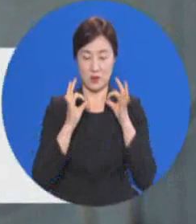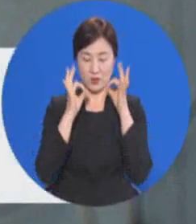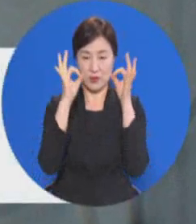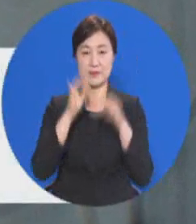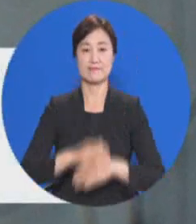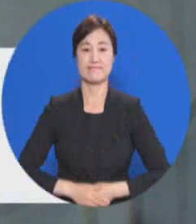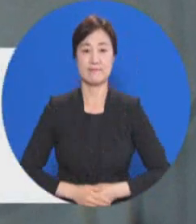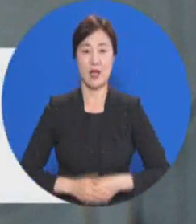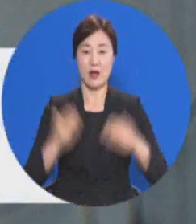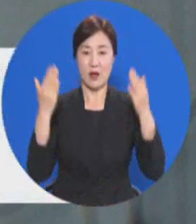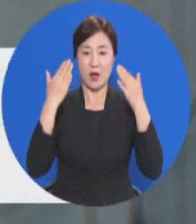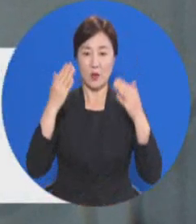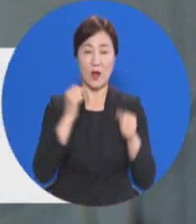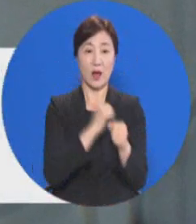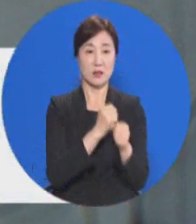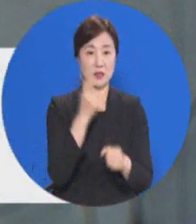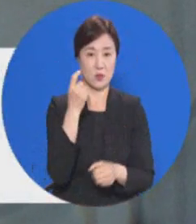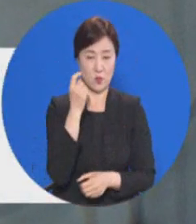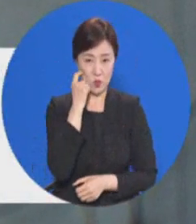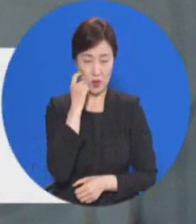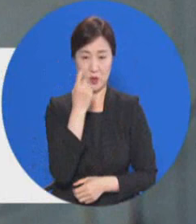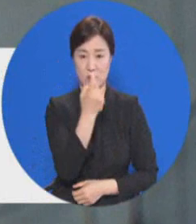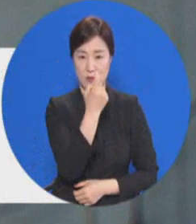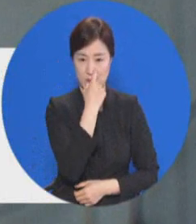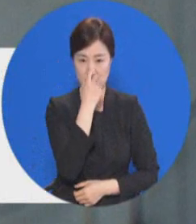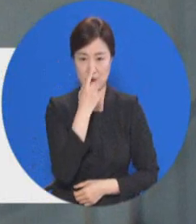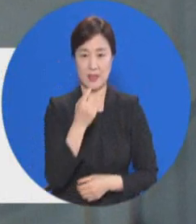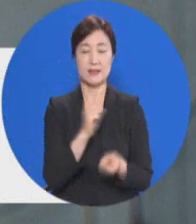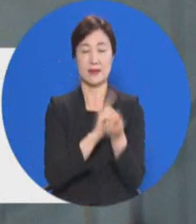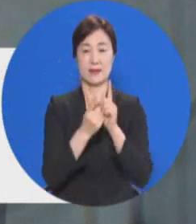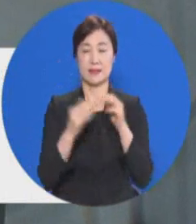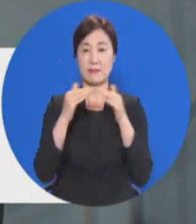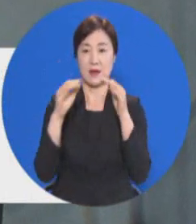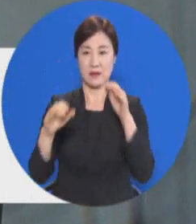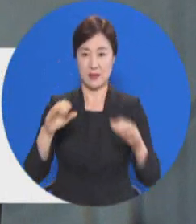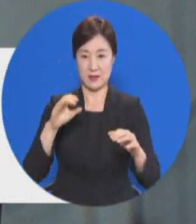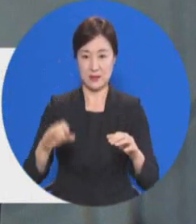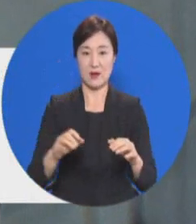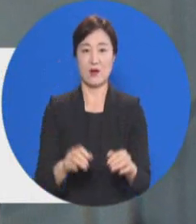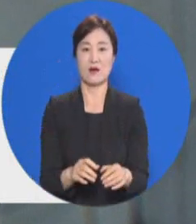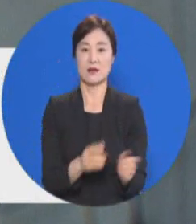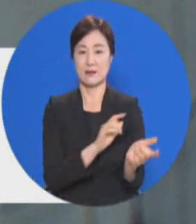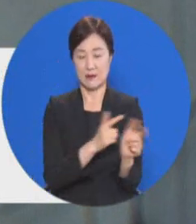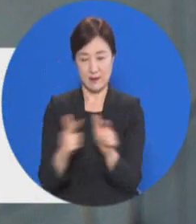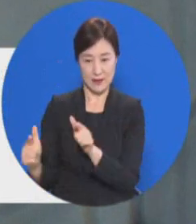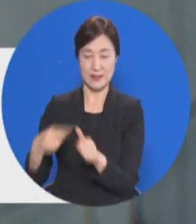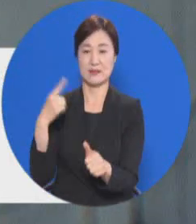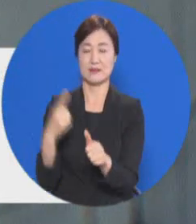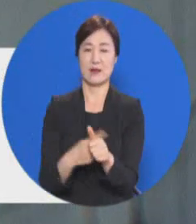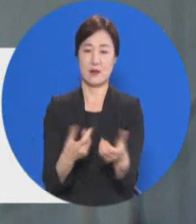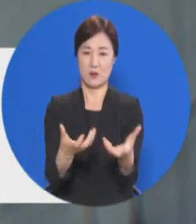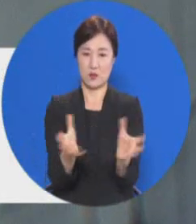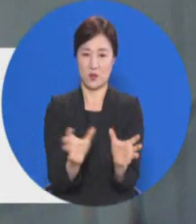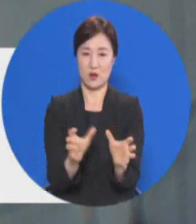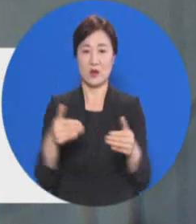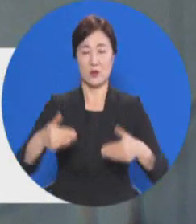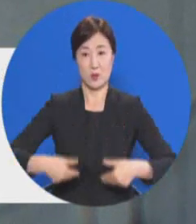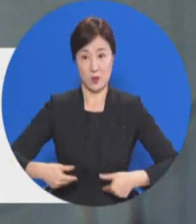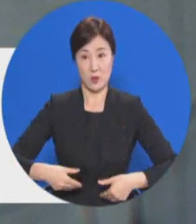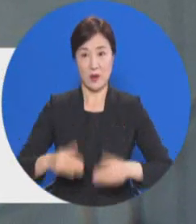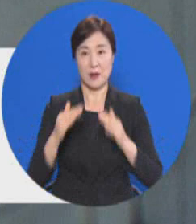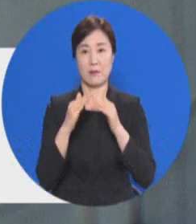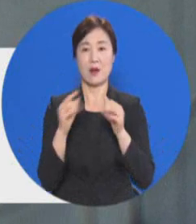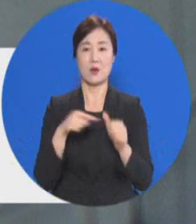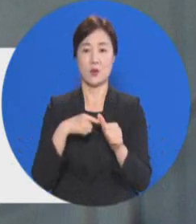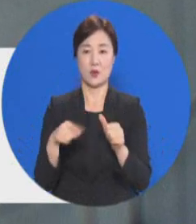배움을 마을에서 가능케 하는 다양한 학습 생태계가 요구됩니다. 마을 교육력이 회복되어야 지속가능한